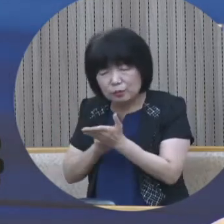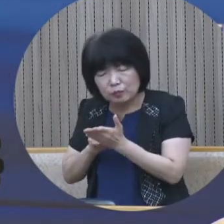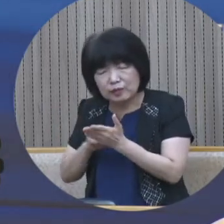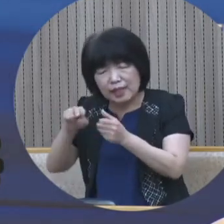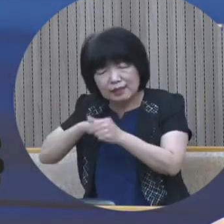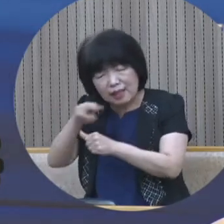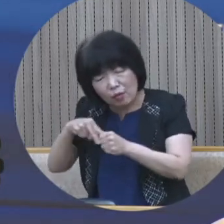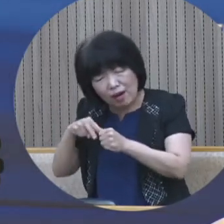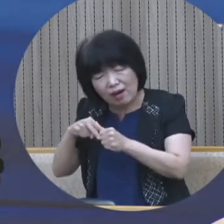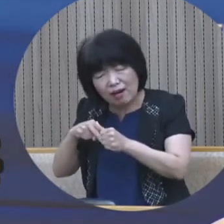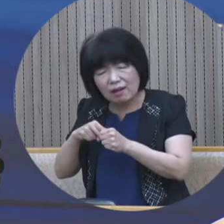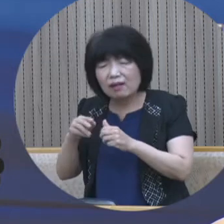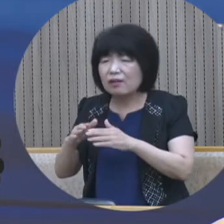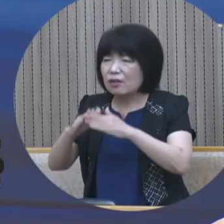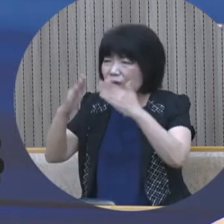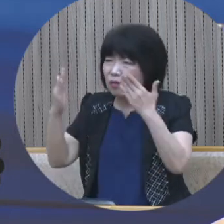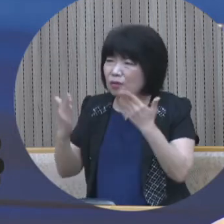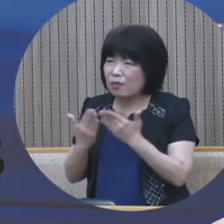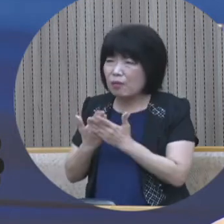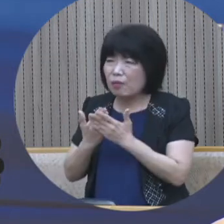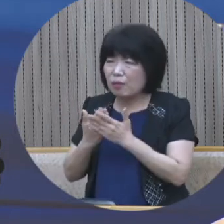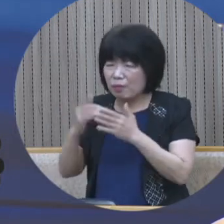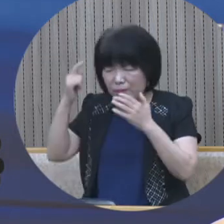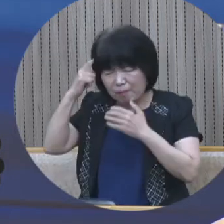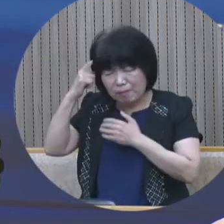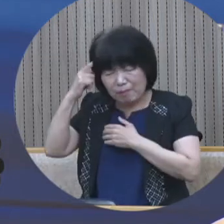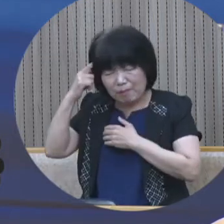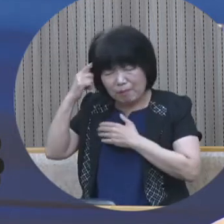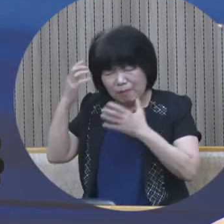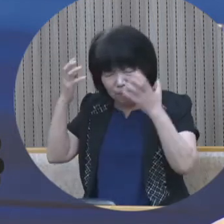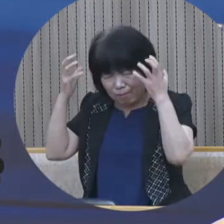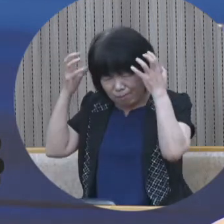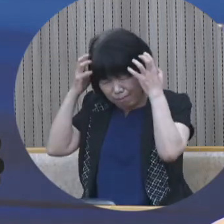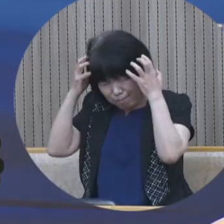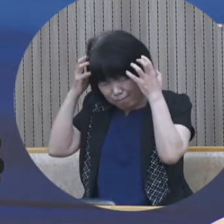상황이 온통 내 머릿속을 다 점령해버려요.